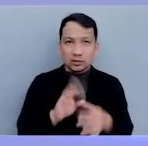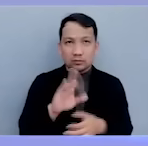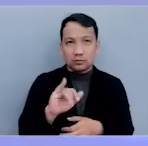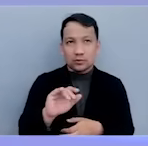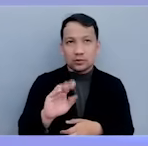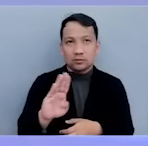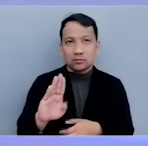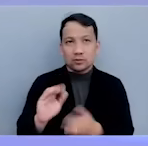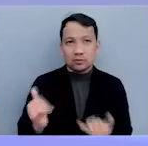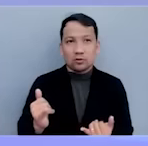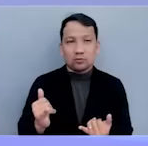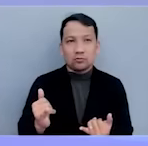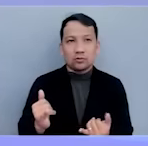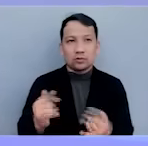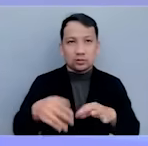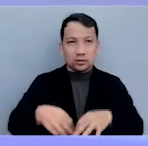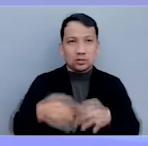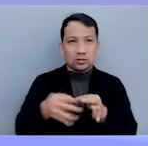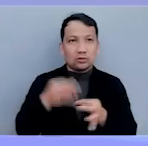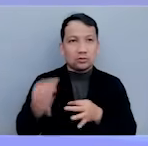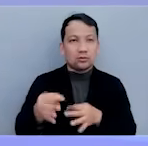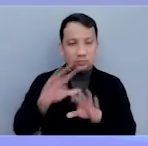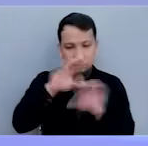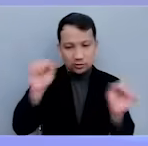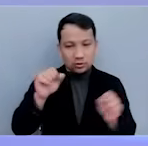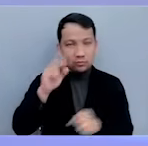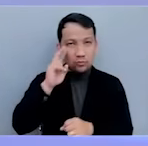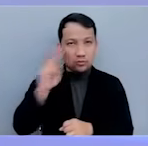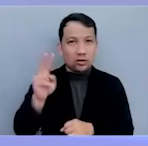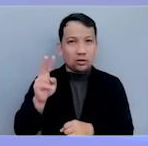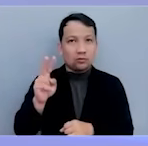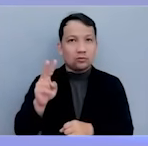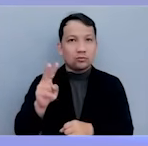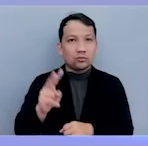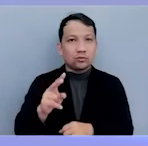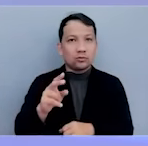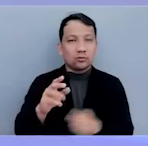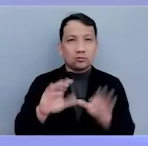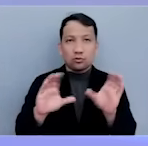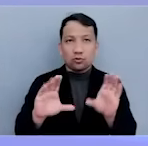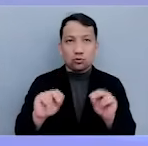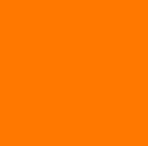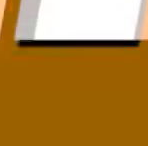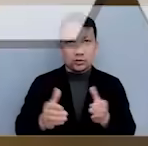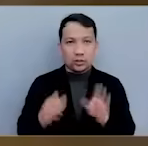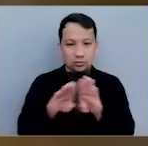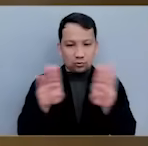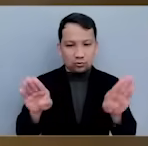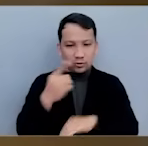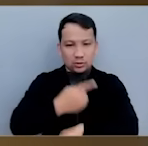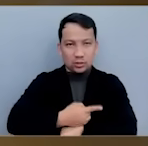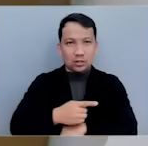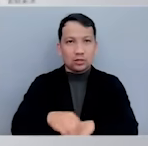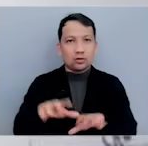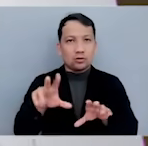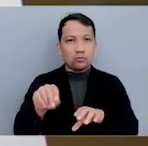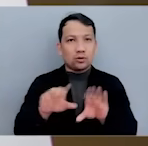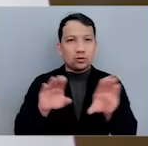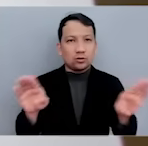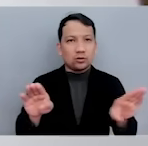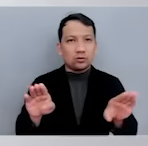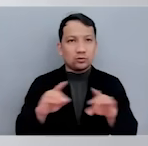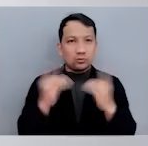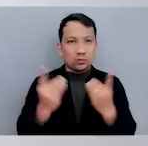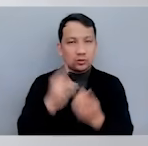Cup ngayon pa lang ay sinuspende na ni Pangulong Bongbong Marcos ang pasok at klase sa opening day. Walang pasok sa mga ahensya ng gobyerno